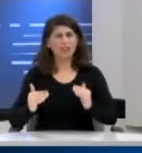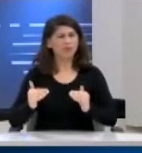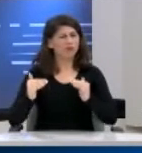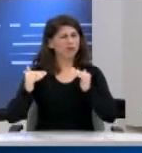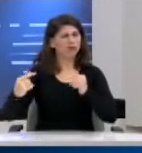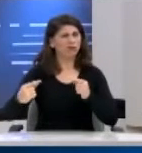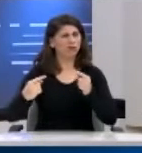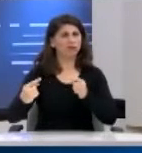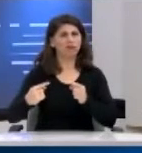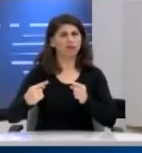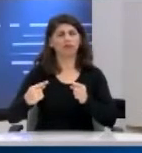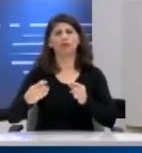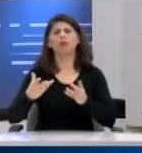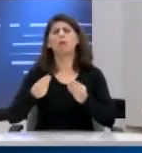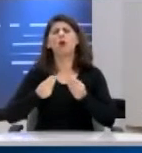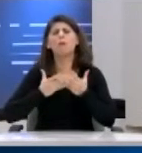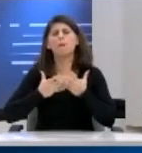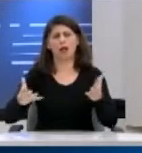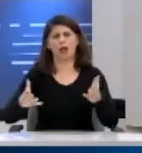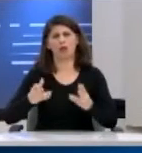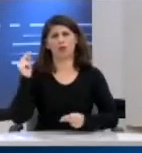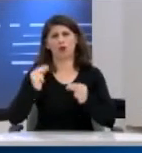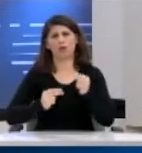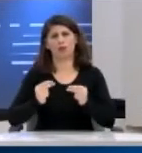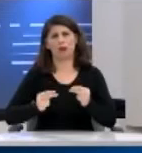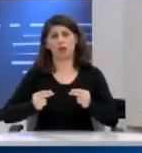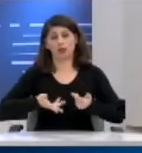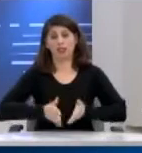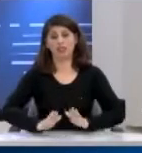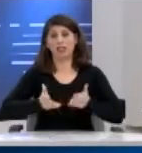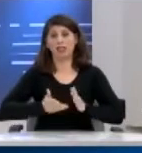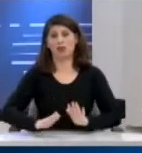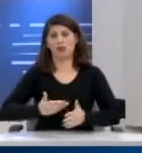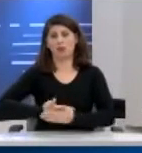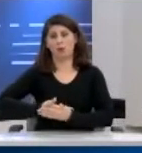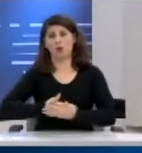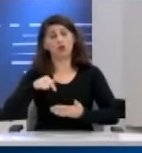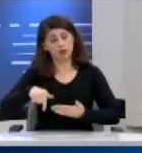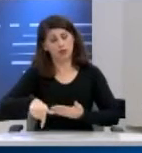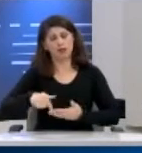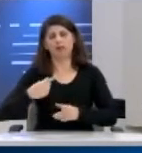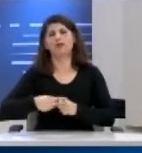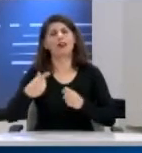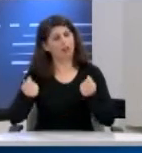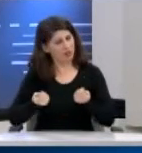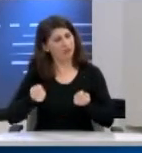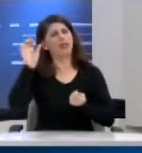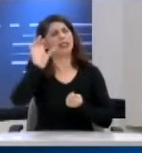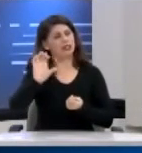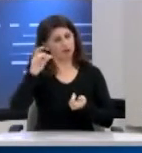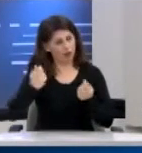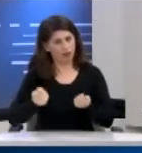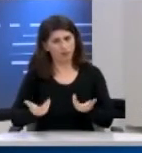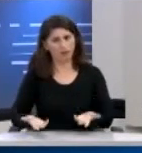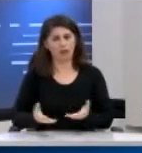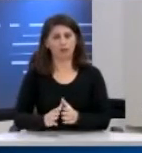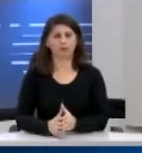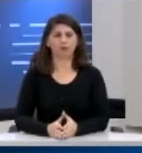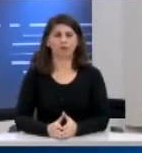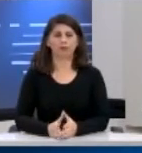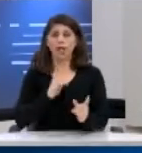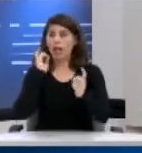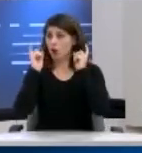το δημογραφικό πρόβλημα. Και στην Ευρώπη συμβαίνει αυτό, αλλά βεβαίως και στη χώρα μας. Πώς μπορεί ένας νέος